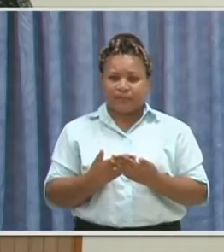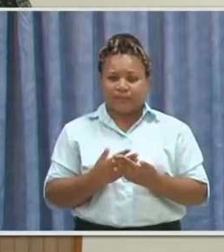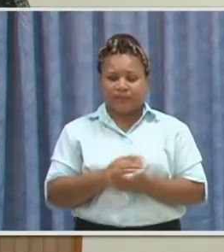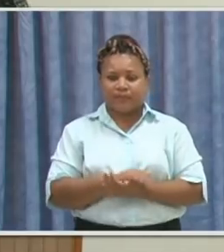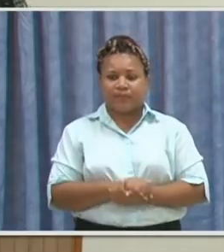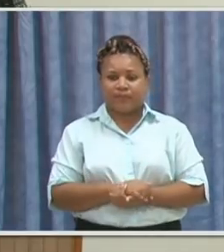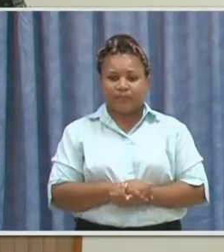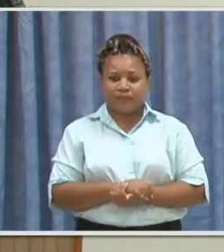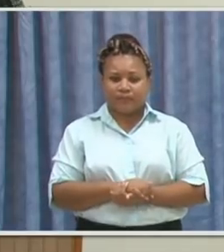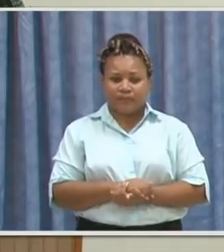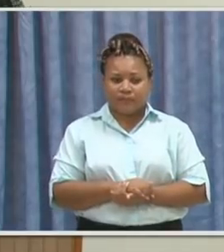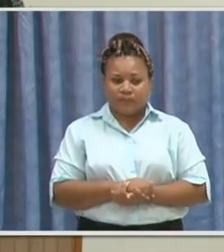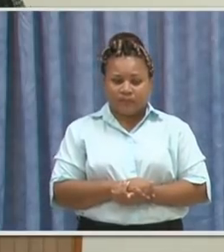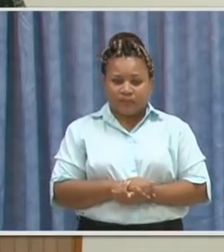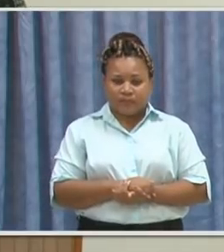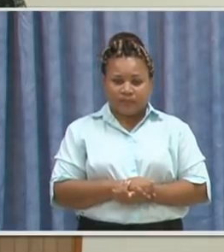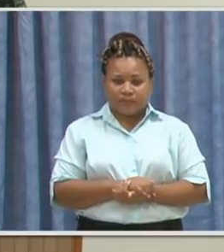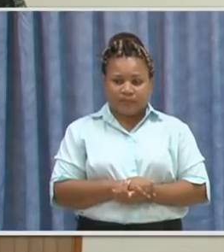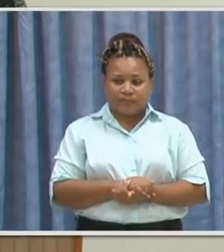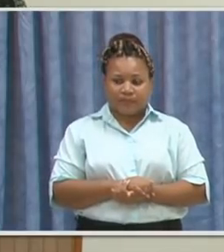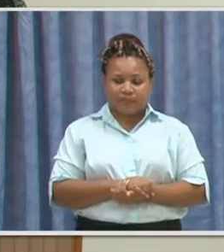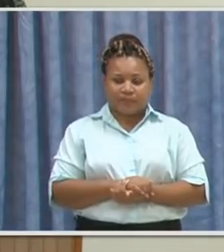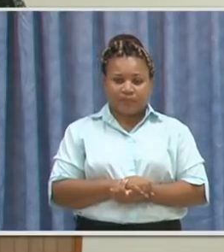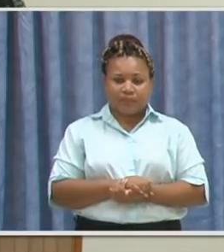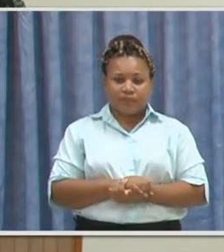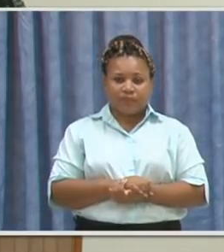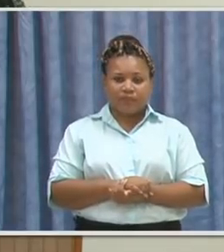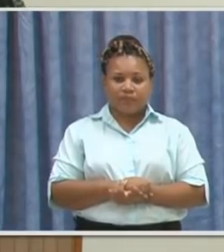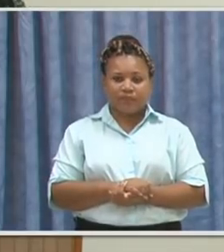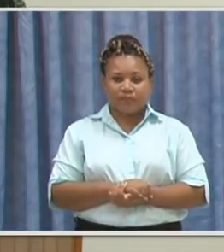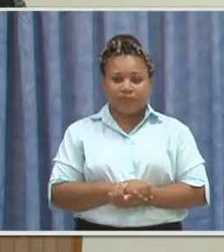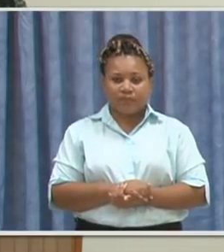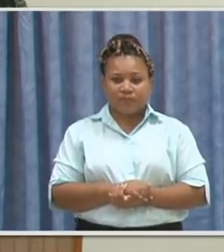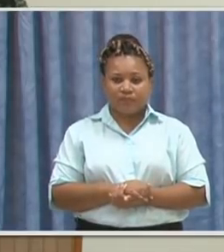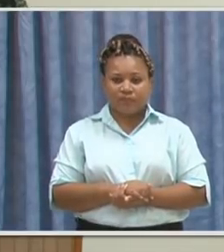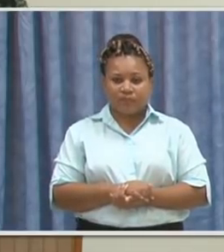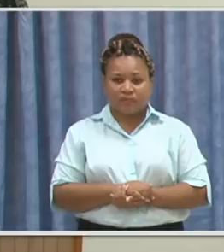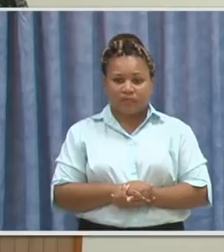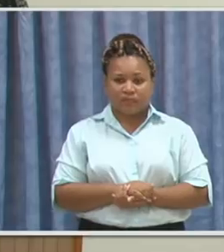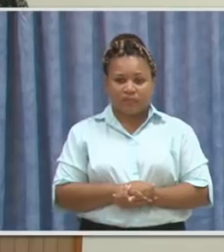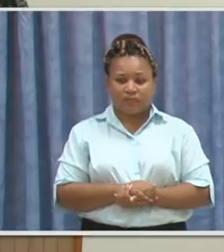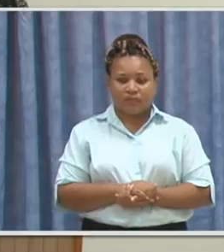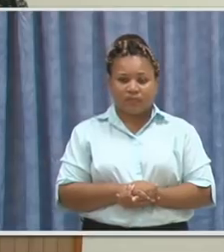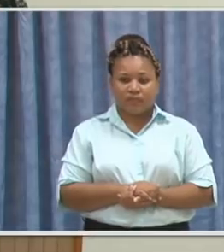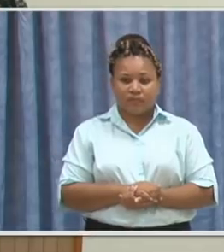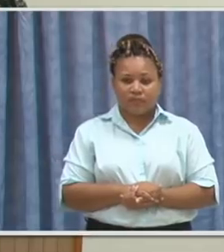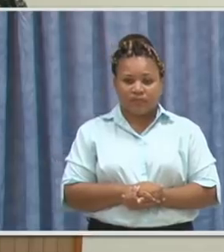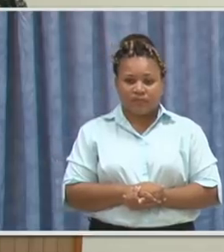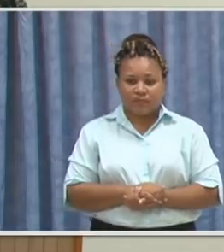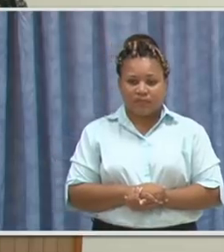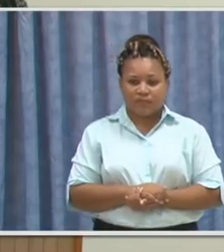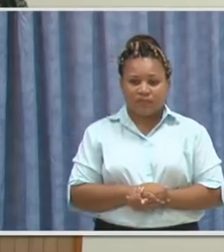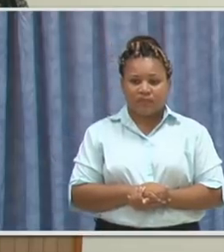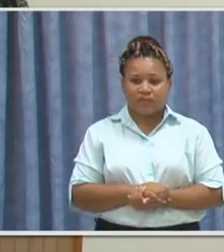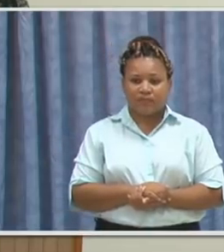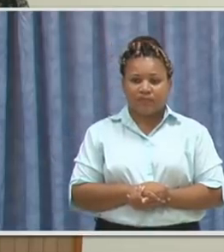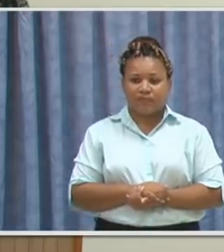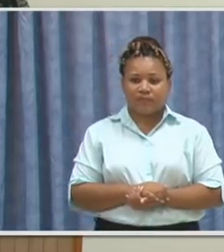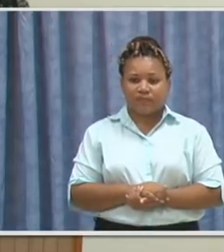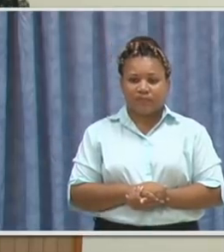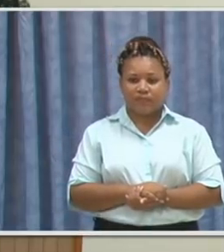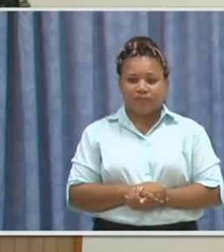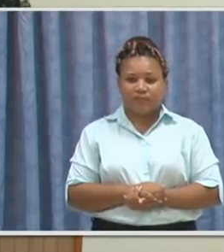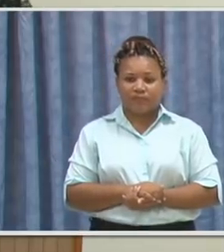un peu en ordre en regard à ben this allow mouvement pour